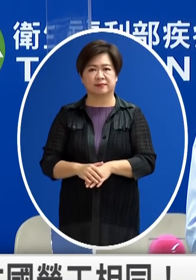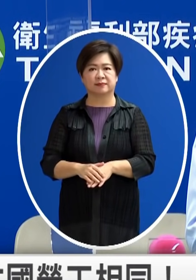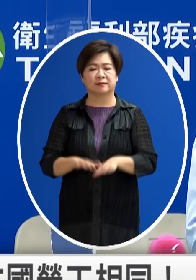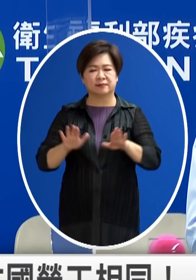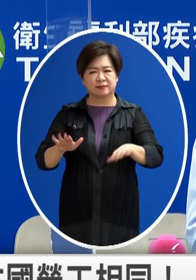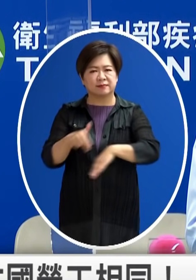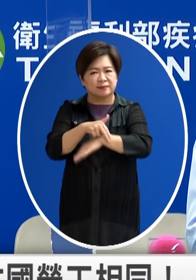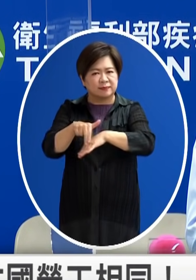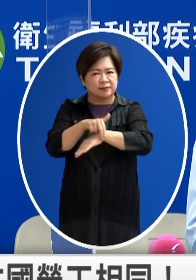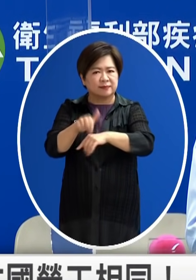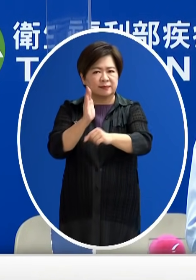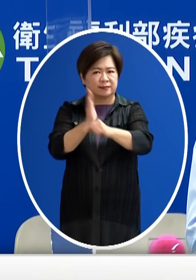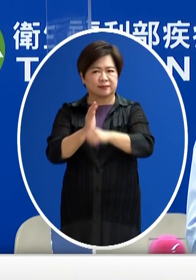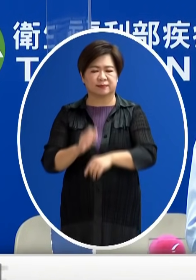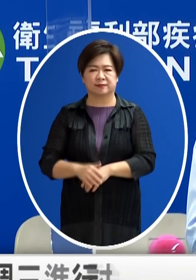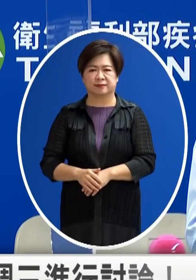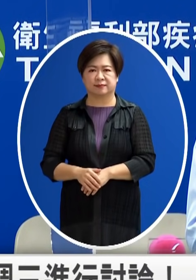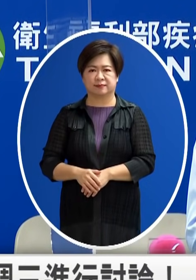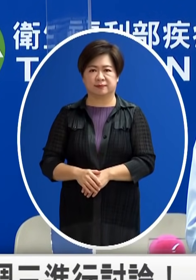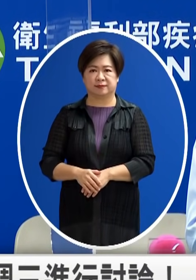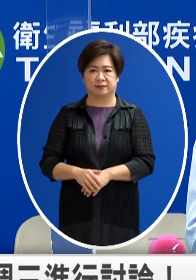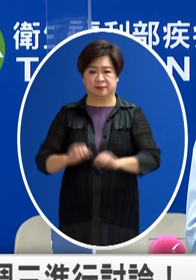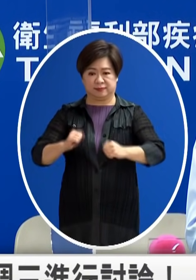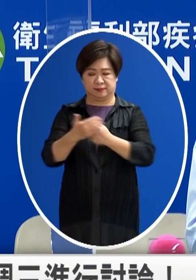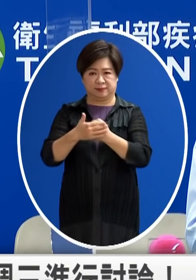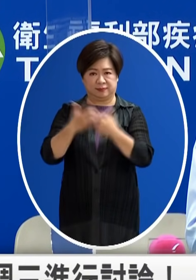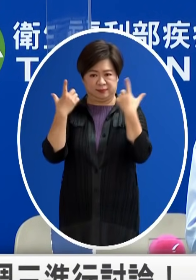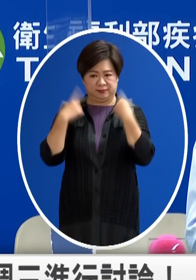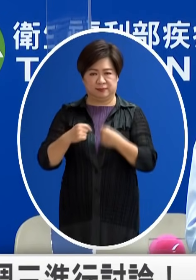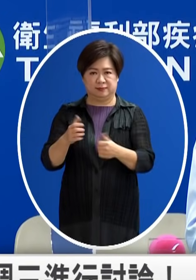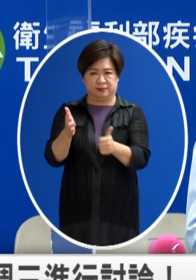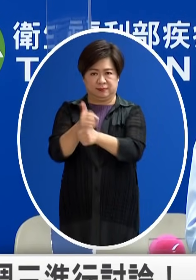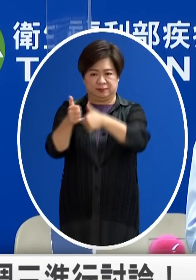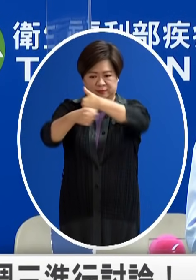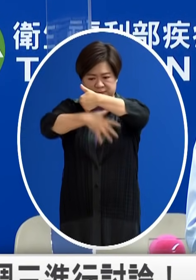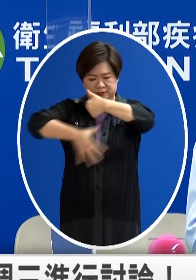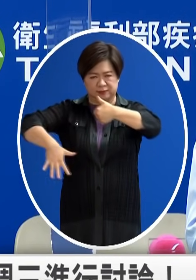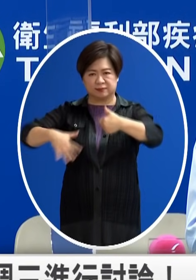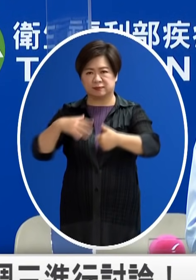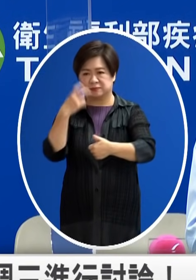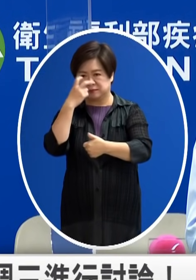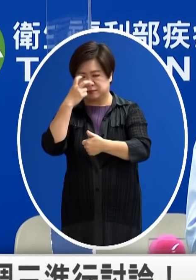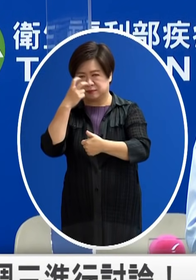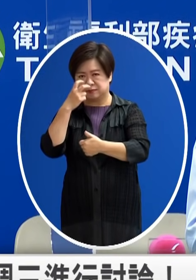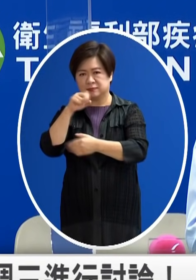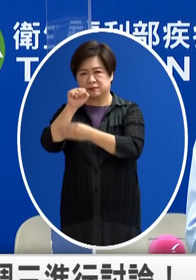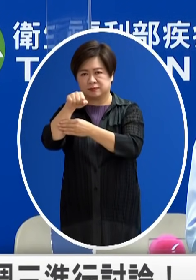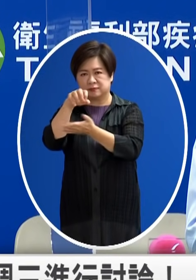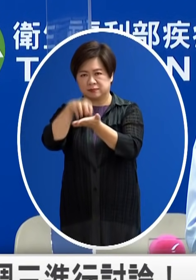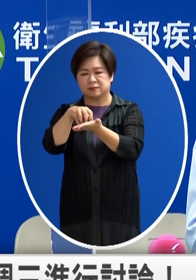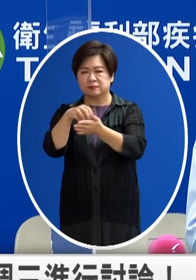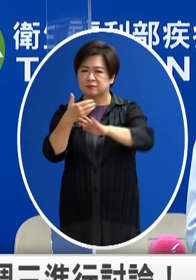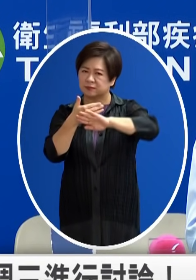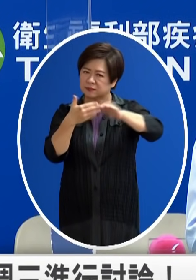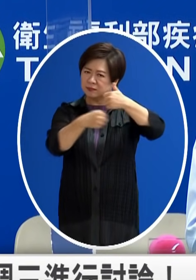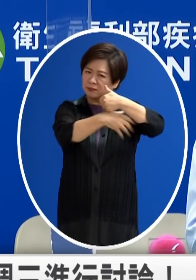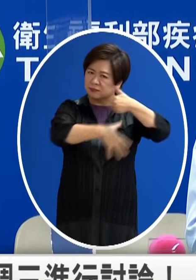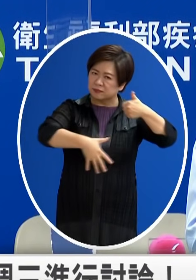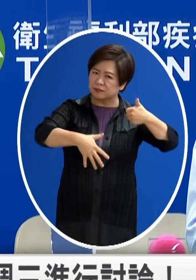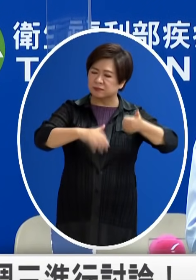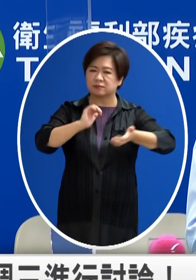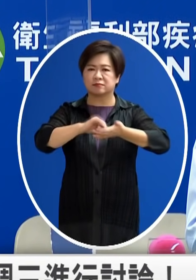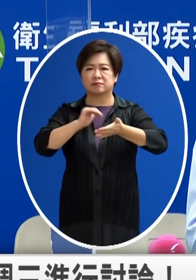极在做。当然，且运用健保既有的哈，再做一个认证，或者其他发展其他的一个系统。